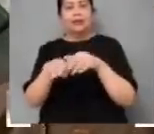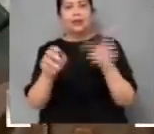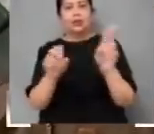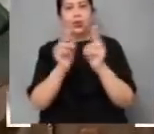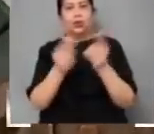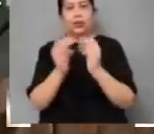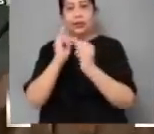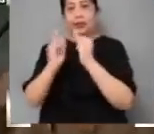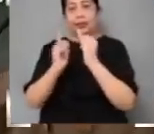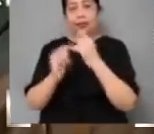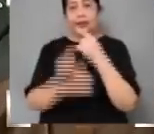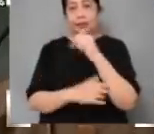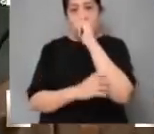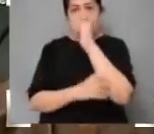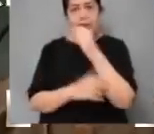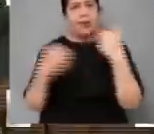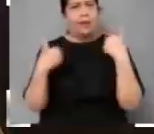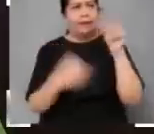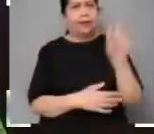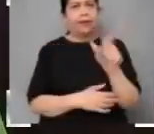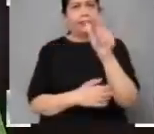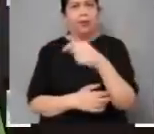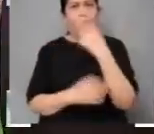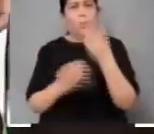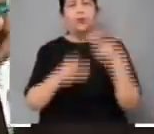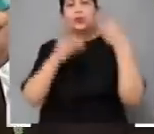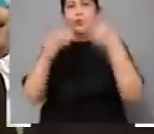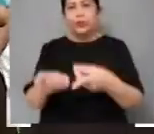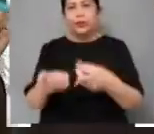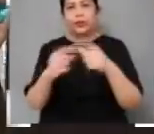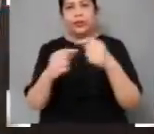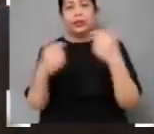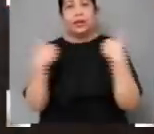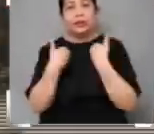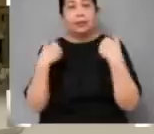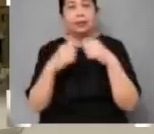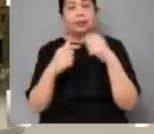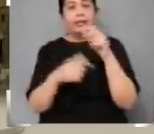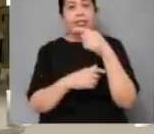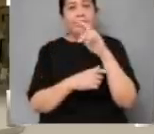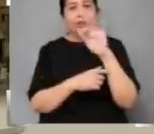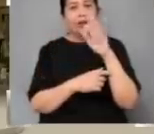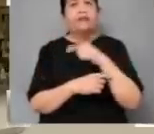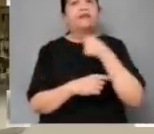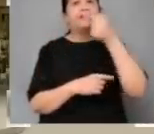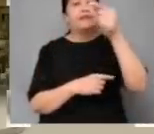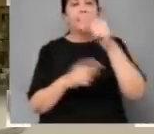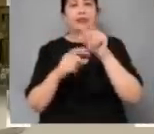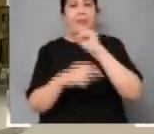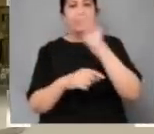ni Moreno na may mga individual na nais mag-donate ng hayop gaya ng giraffe sa Manila Zoo. Pinag-aaralan daw nila